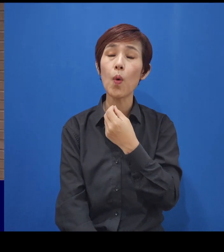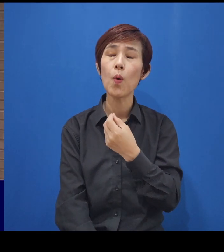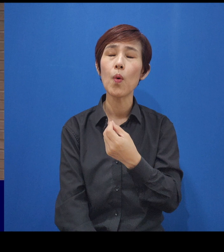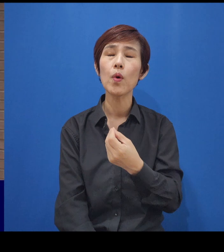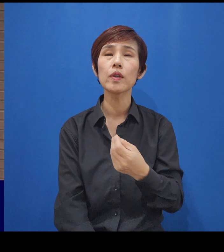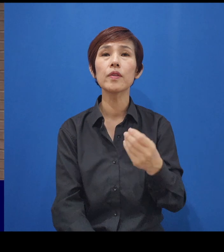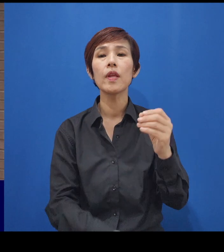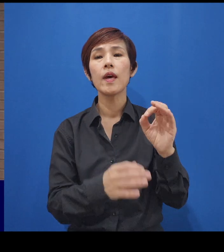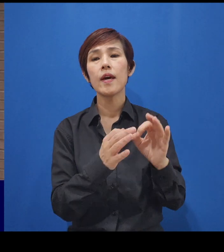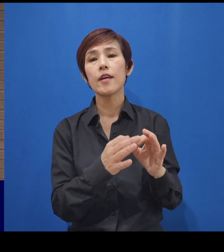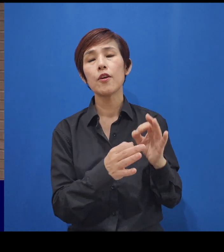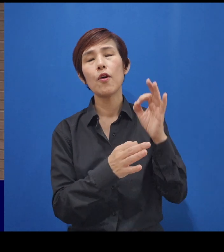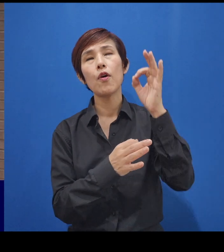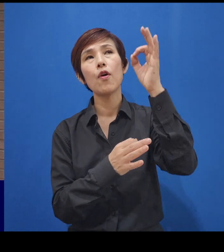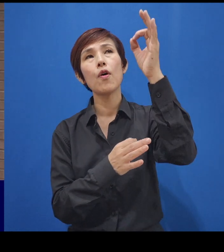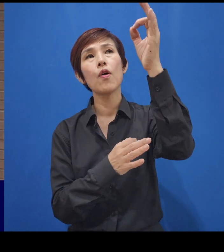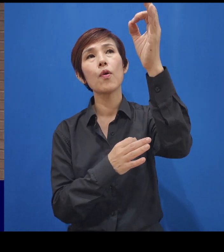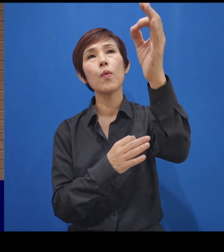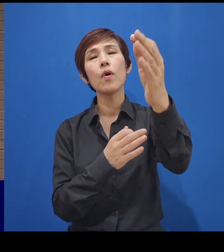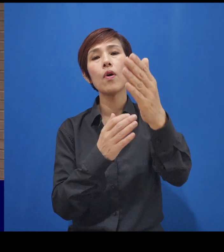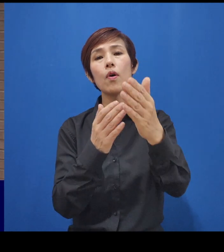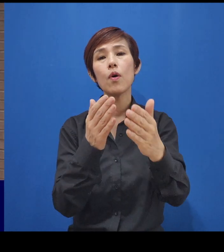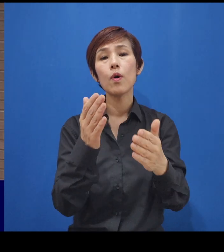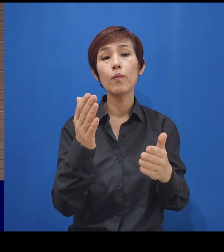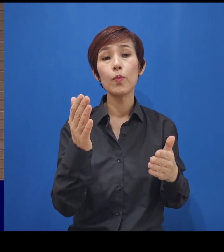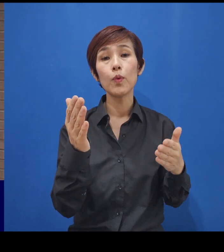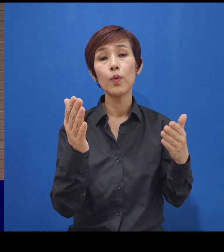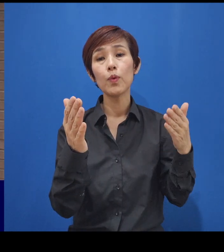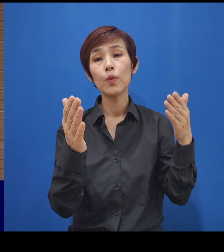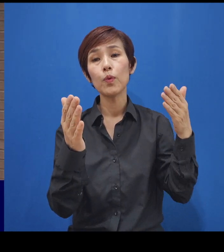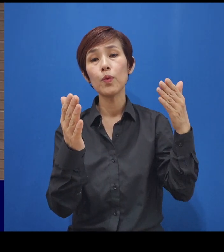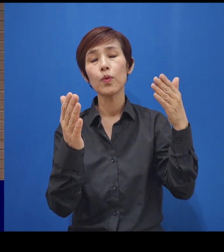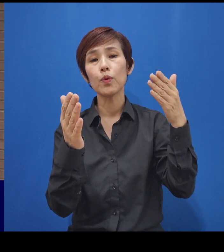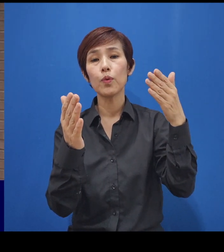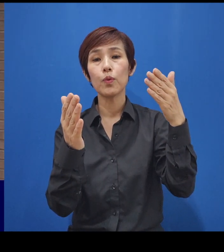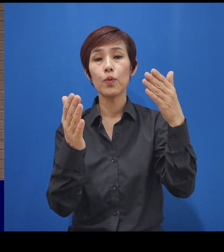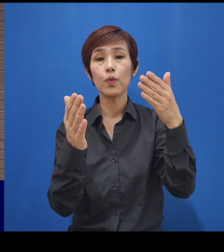받을 복은 영원